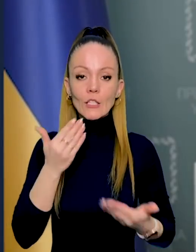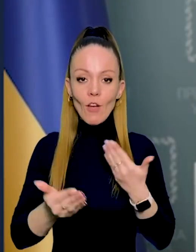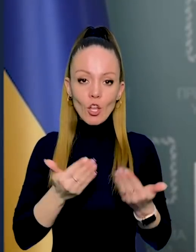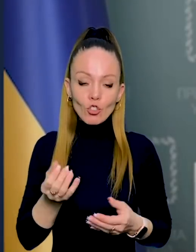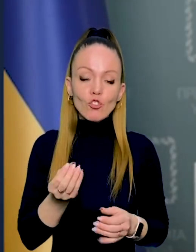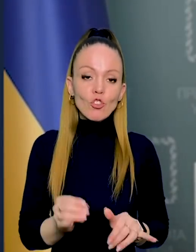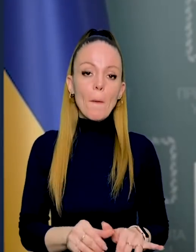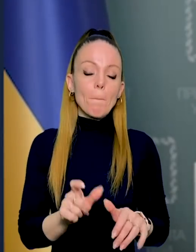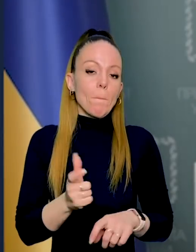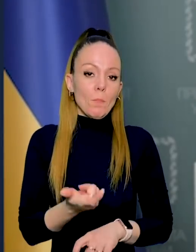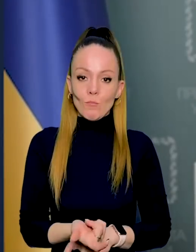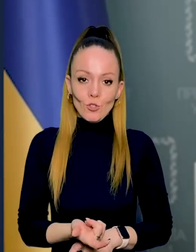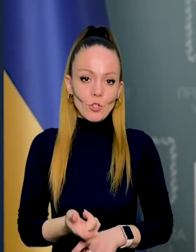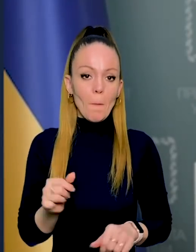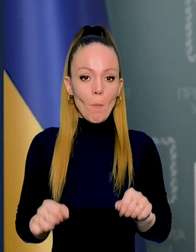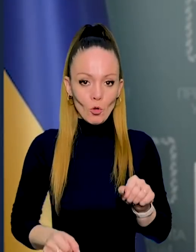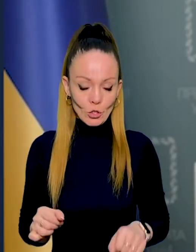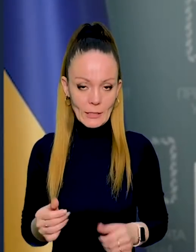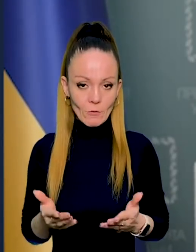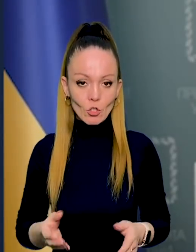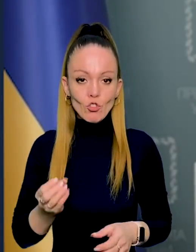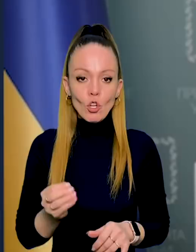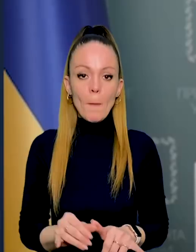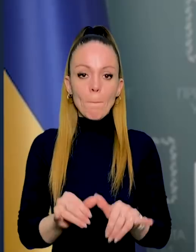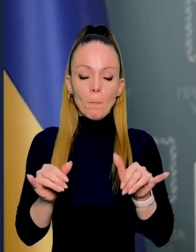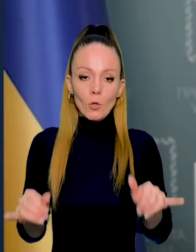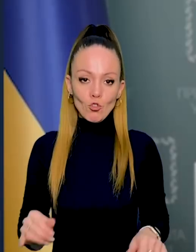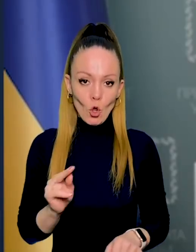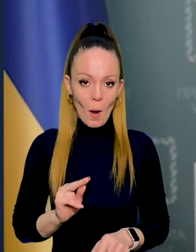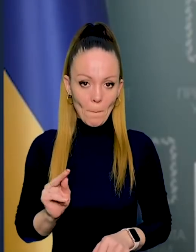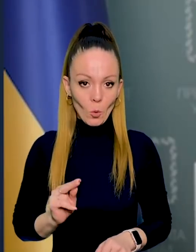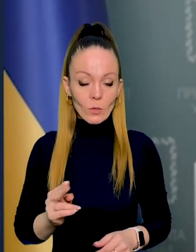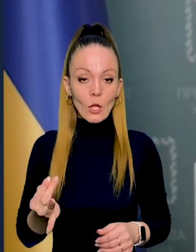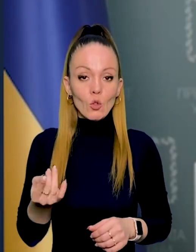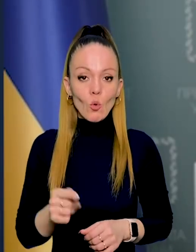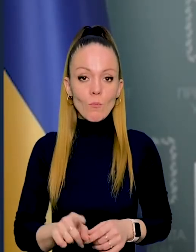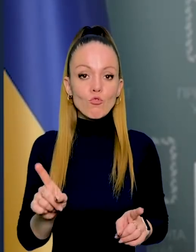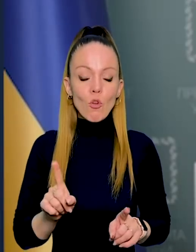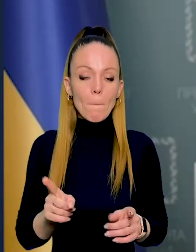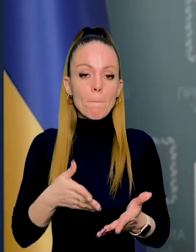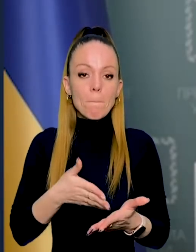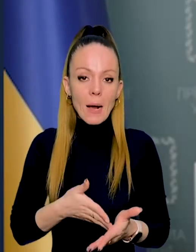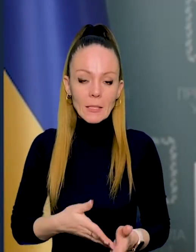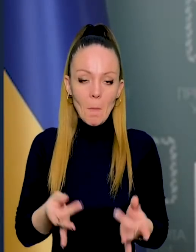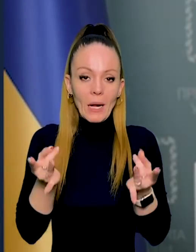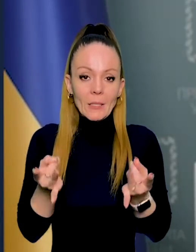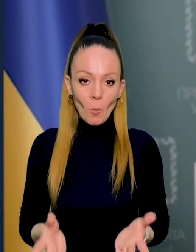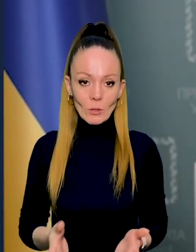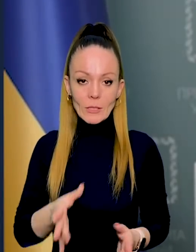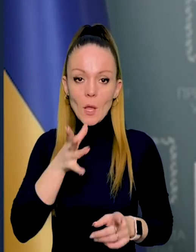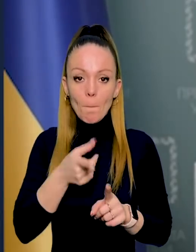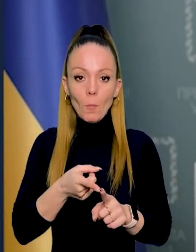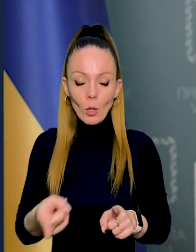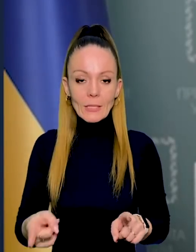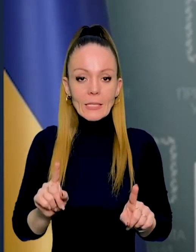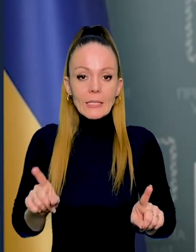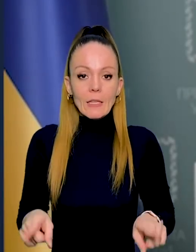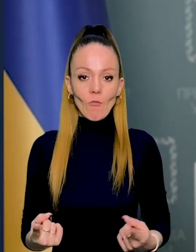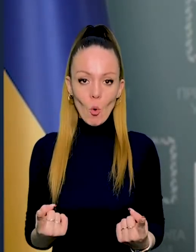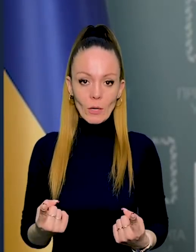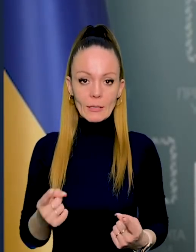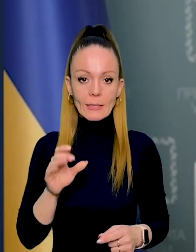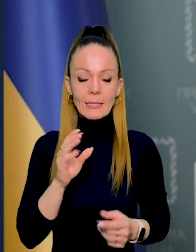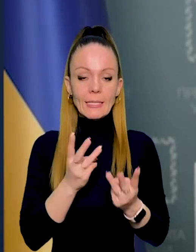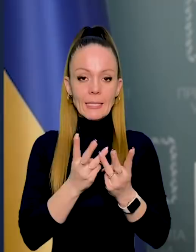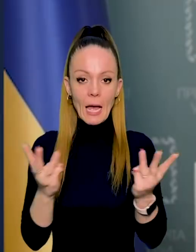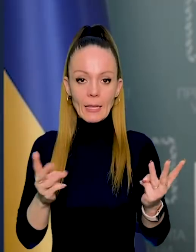регіонів. Але звернень ще більше можливостей, ще більше роботи. Тому, щоб максимально спростити